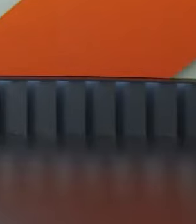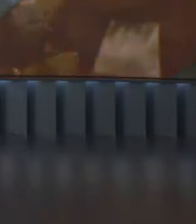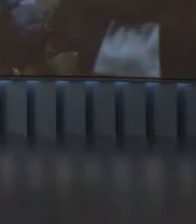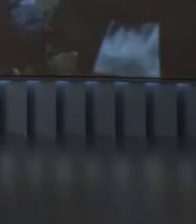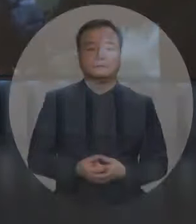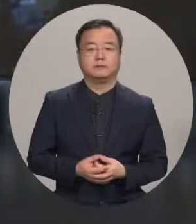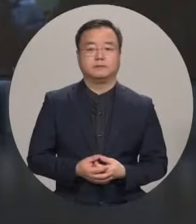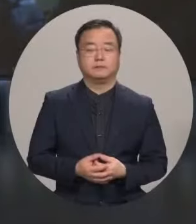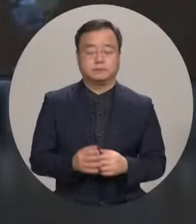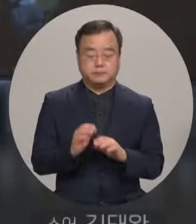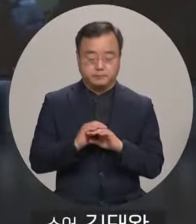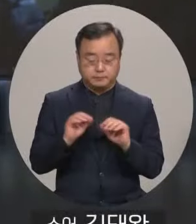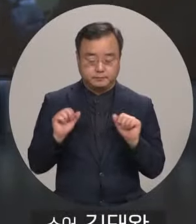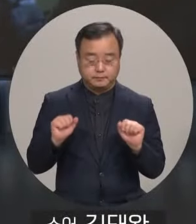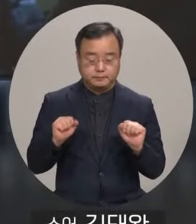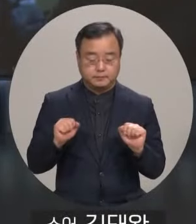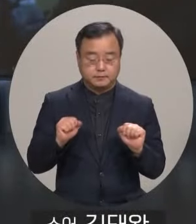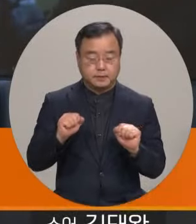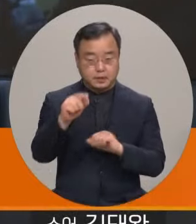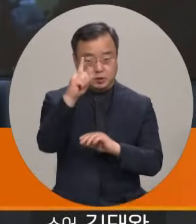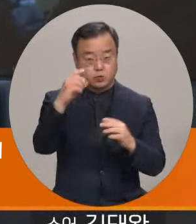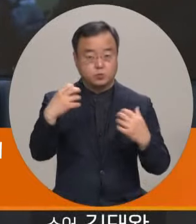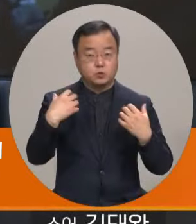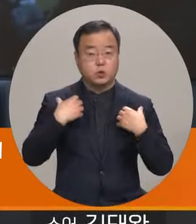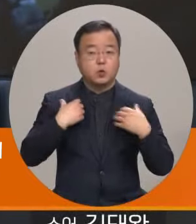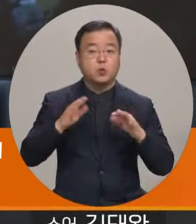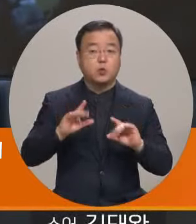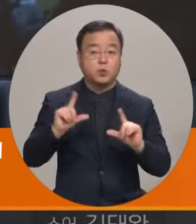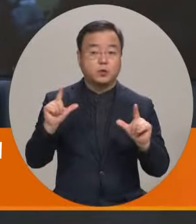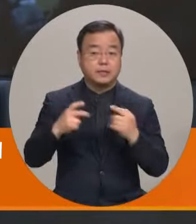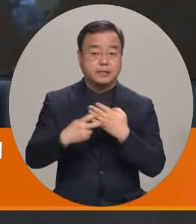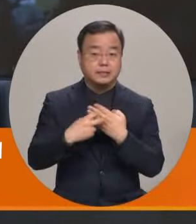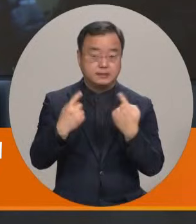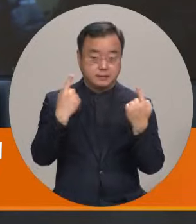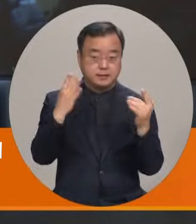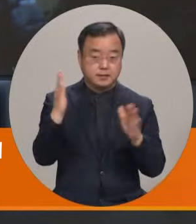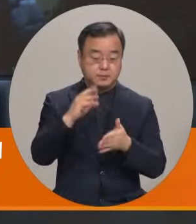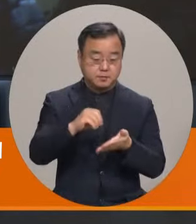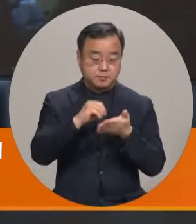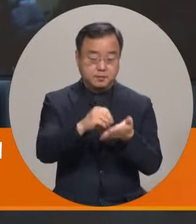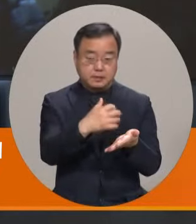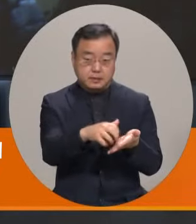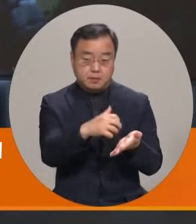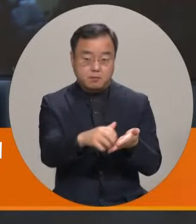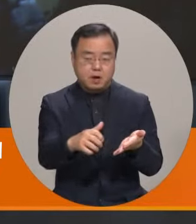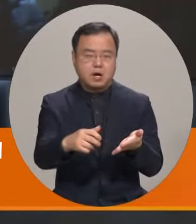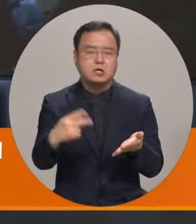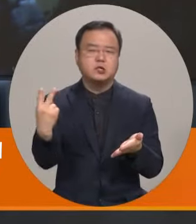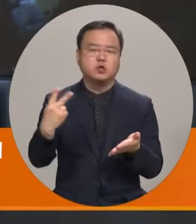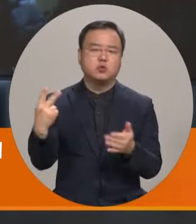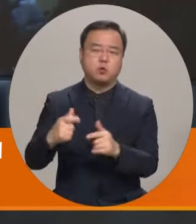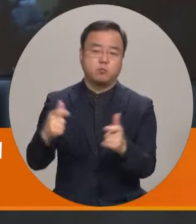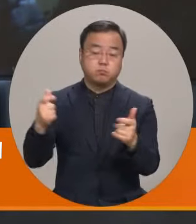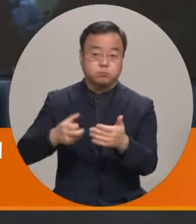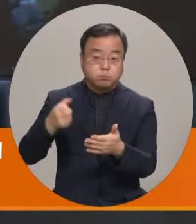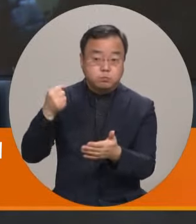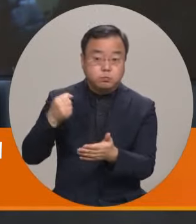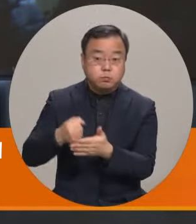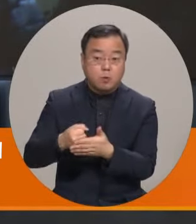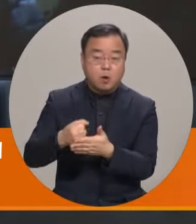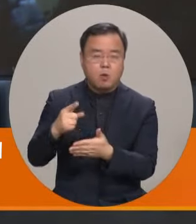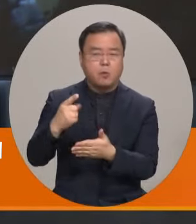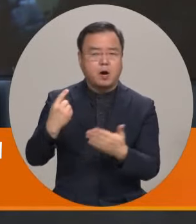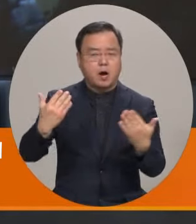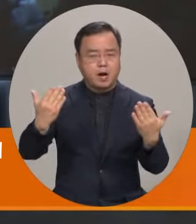정부가 올해 입시부터 의대 정원을 2천 명 늘리기로 한 뒤에 입시 현장이 요동치고 있습니다. 이공계